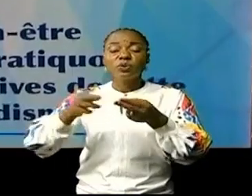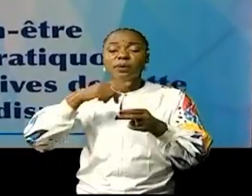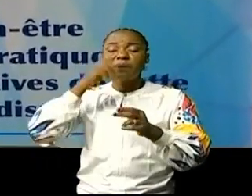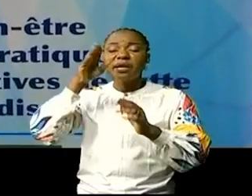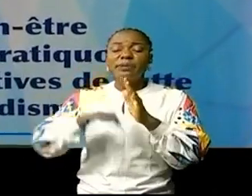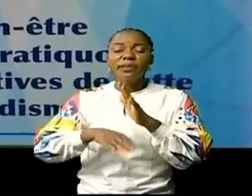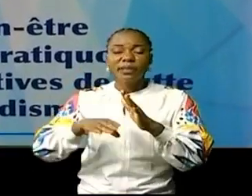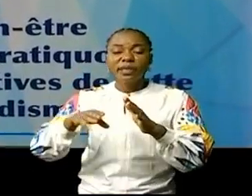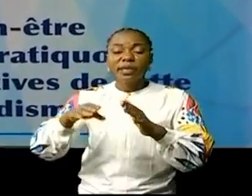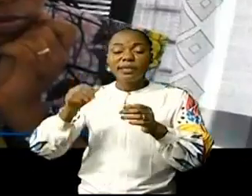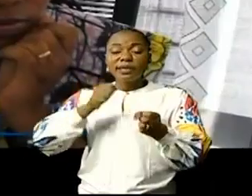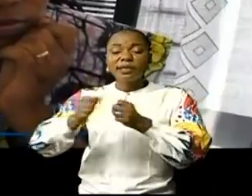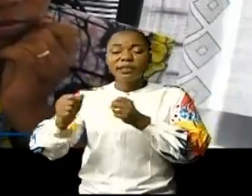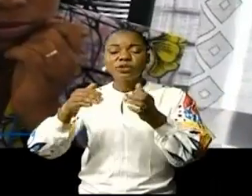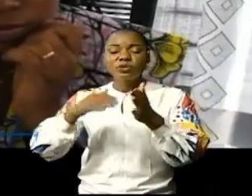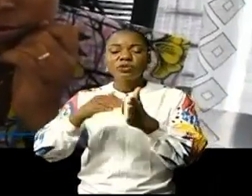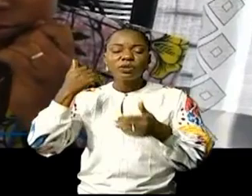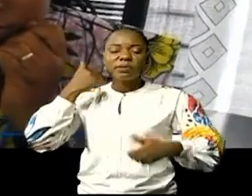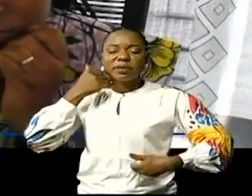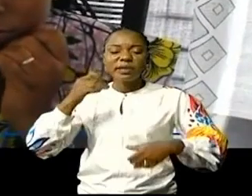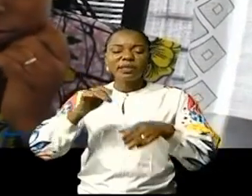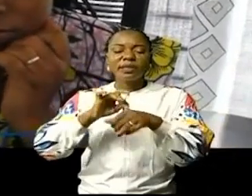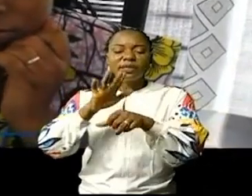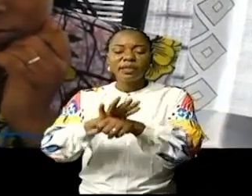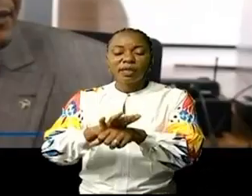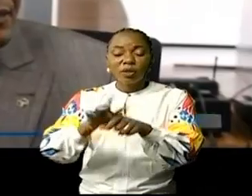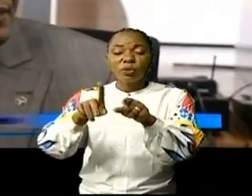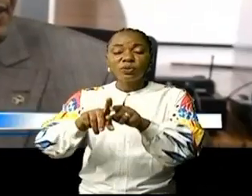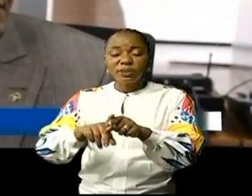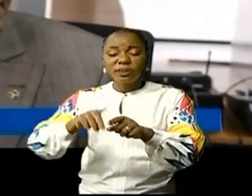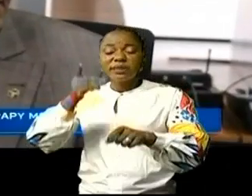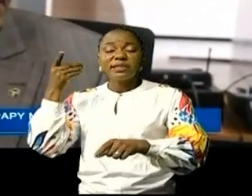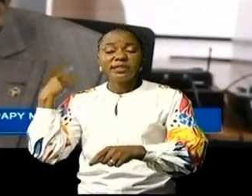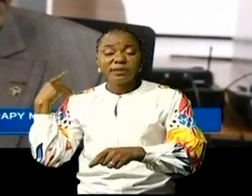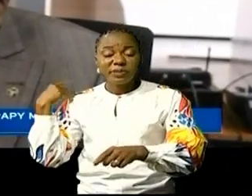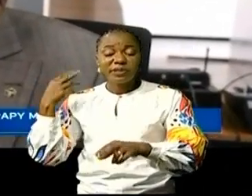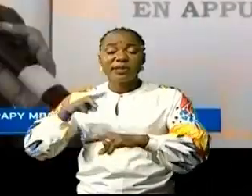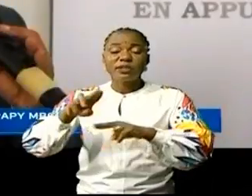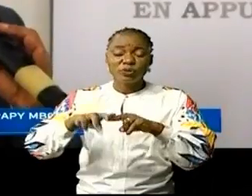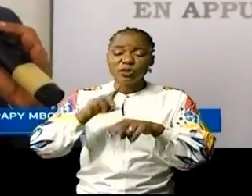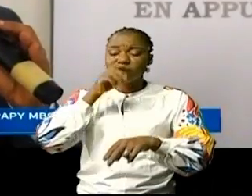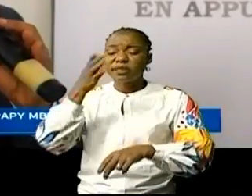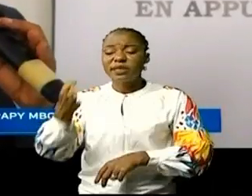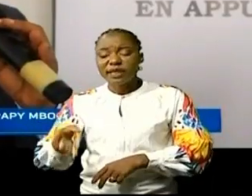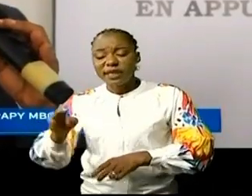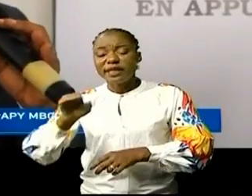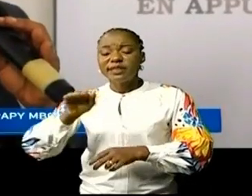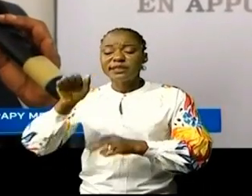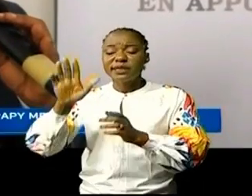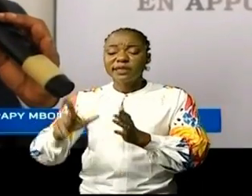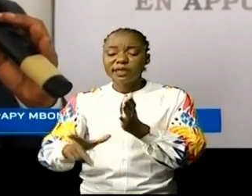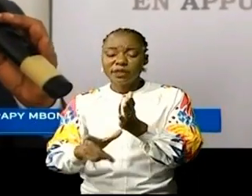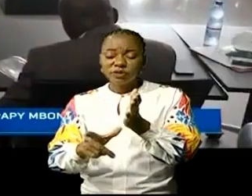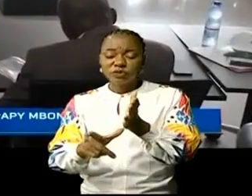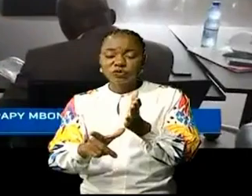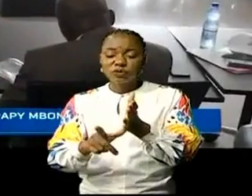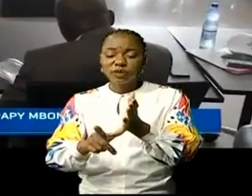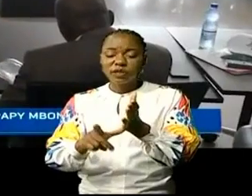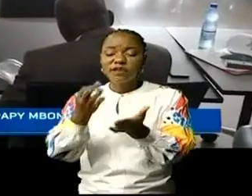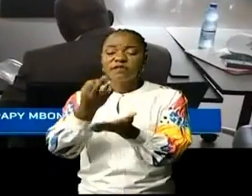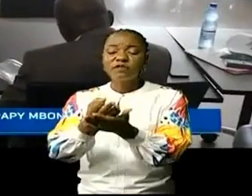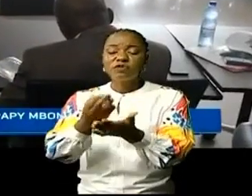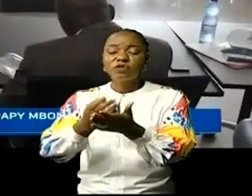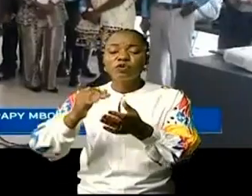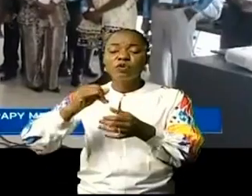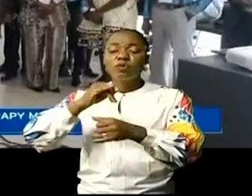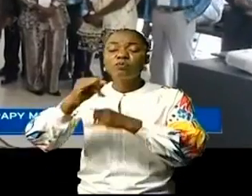le paludisme et la toxicomanie, les députés nationaux Mpochi et les directeurs adjoints Fonds mondial